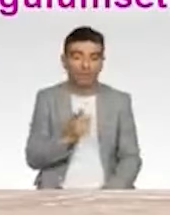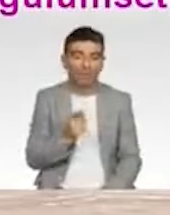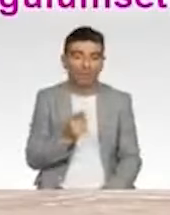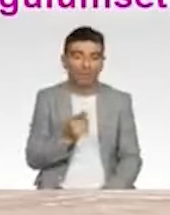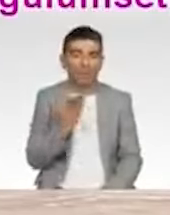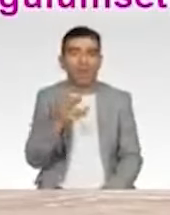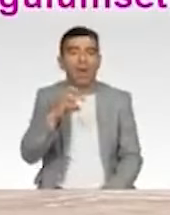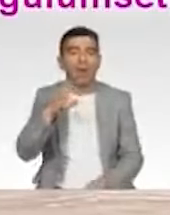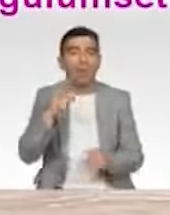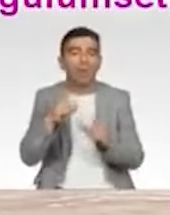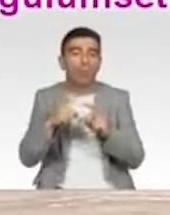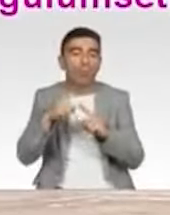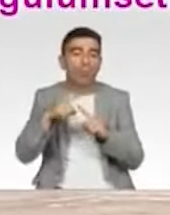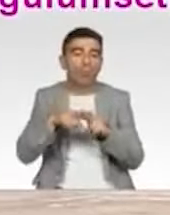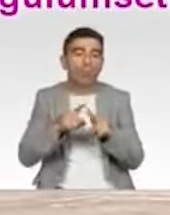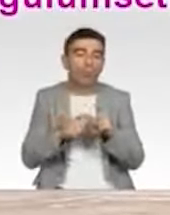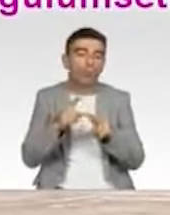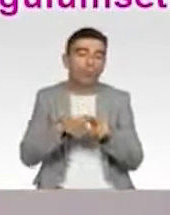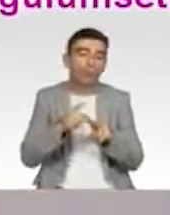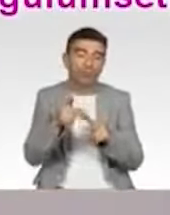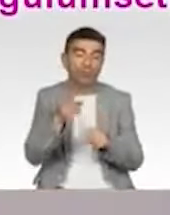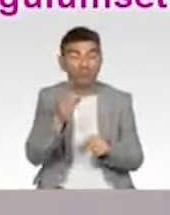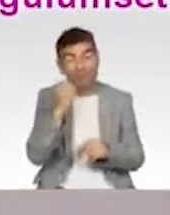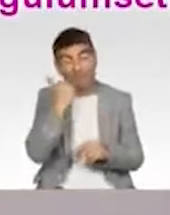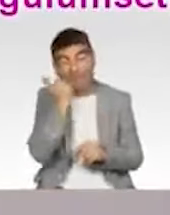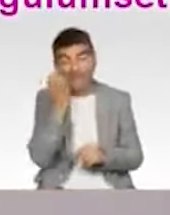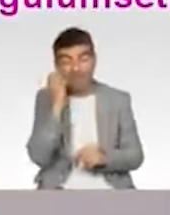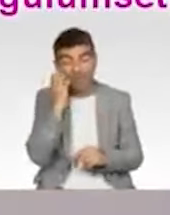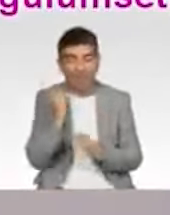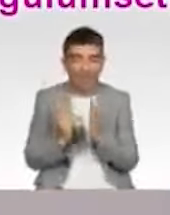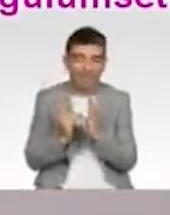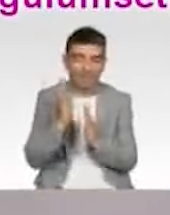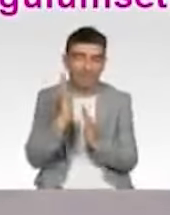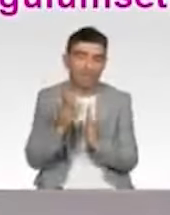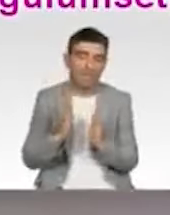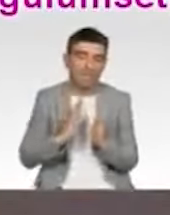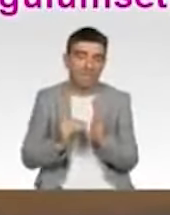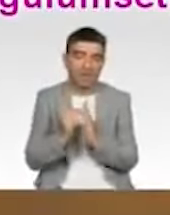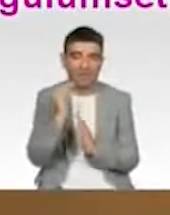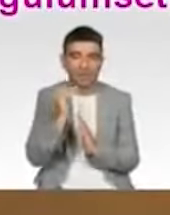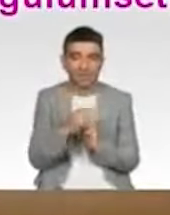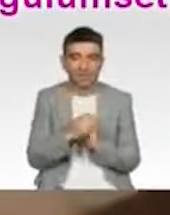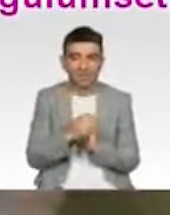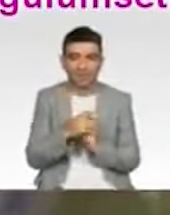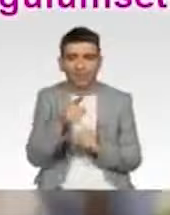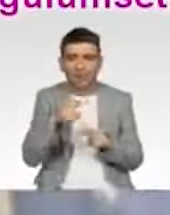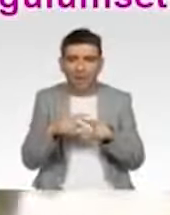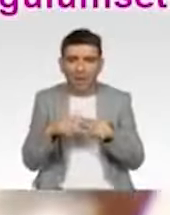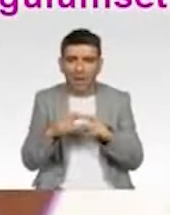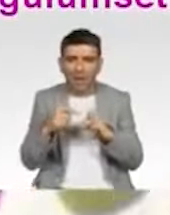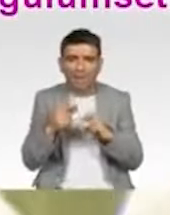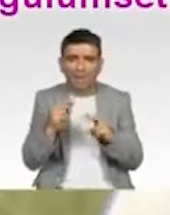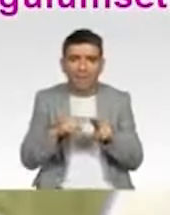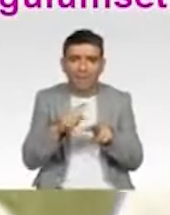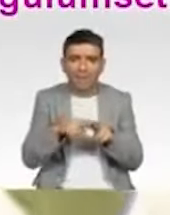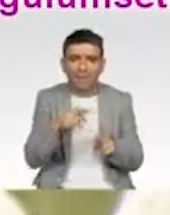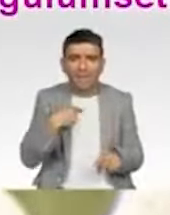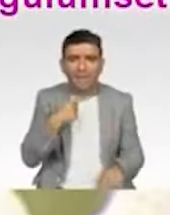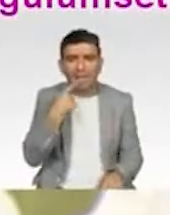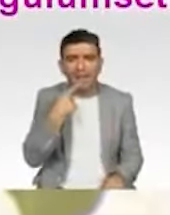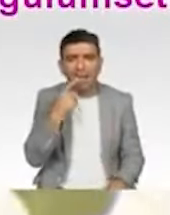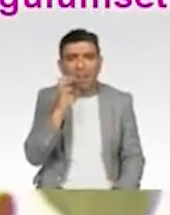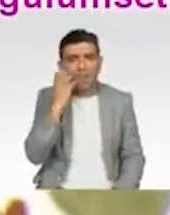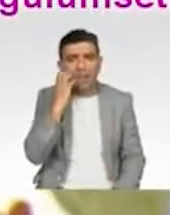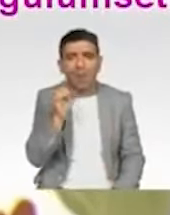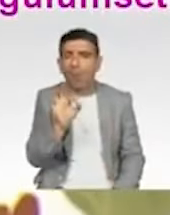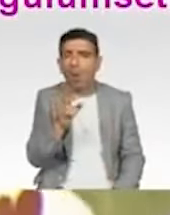Ama potasyum açısından beyaz patates daha zengindir. Afrika'da çok hocam, yetiyorlar. Hocam bir şey söyleyebilirim. Kız siz Afrika'da nasıl yiyorsunuz söyle bakayım. Bizim tatlı patates bu rengi